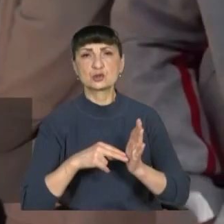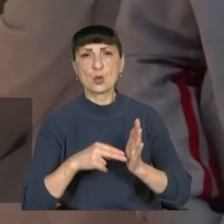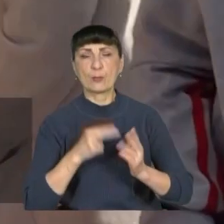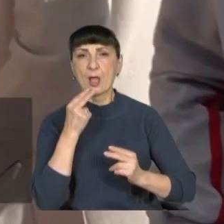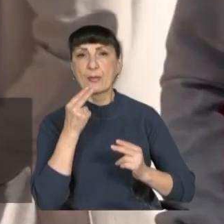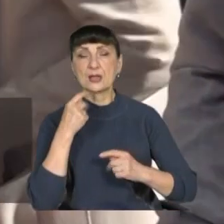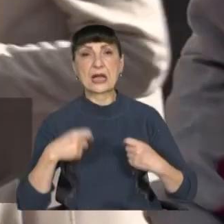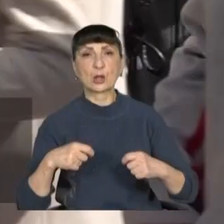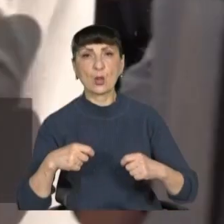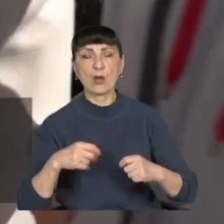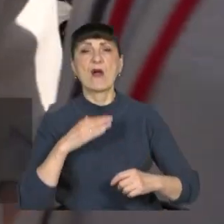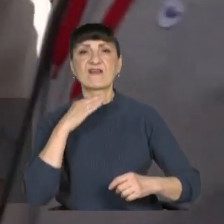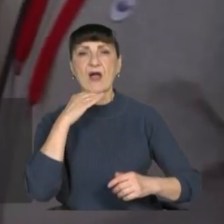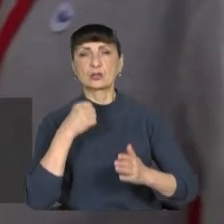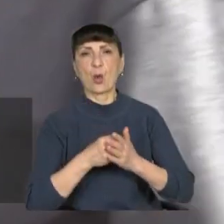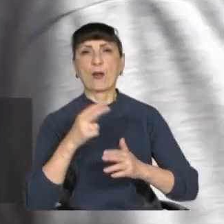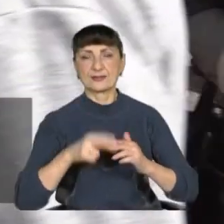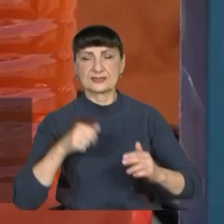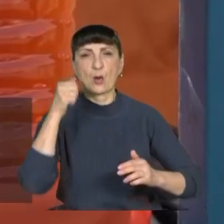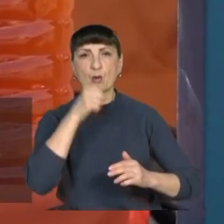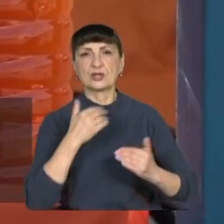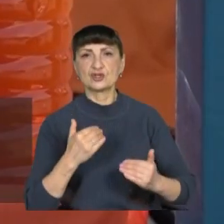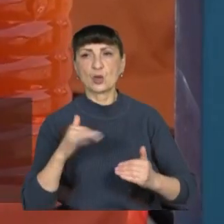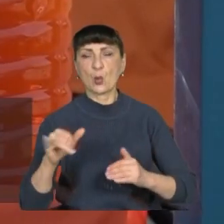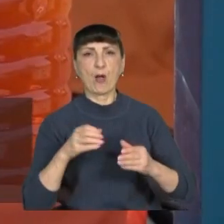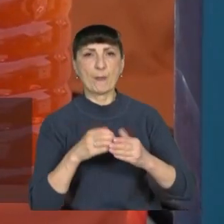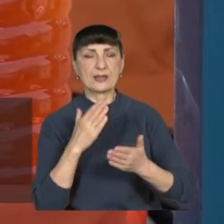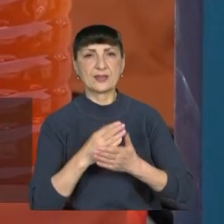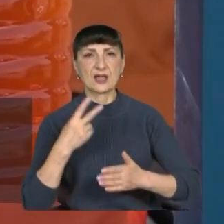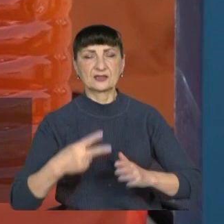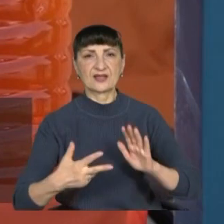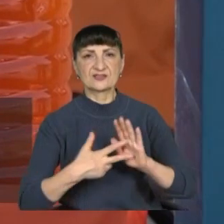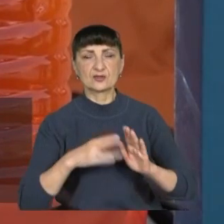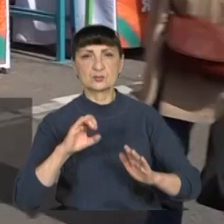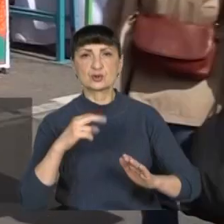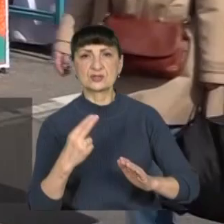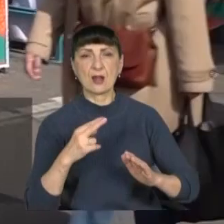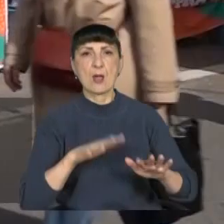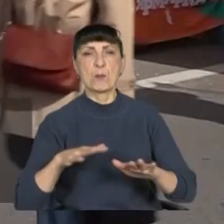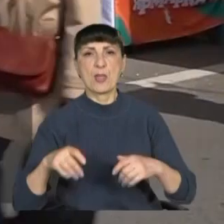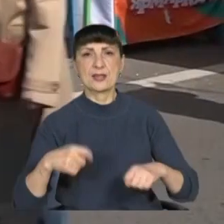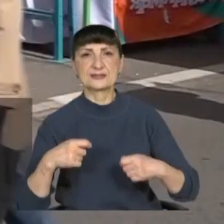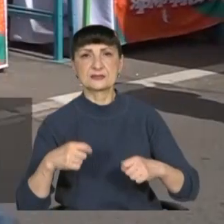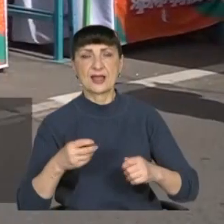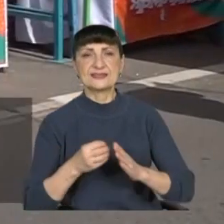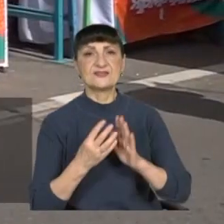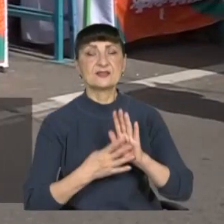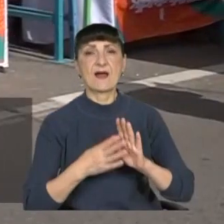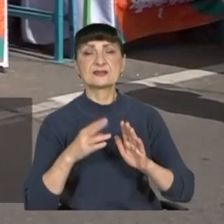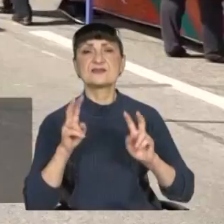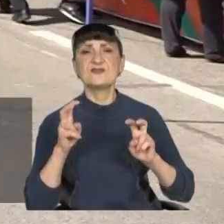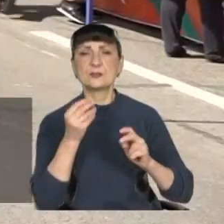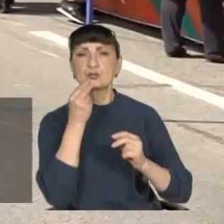года. Сейчас у компании имеется 28 социальных торговых павильонов с 19 видами наименований продовольствия. В целях стабилизации